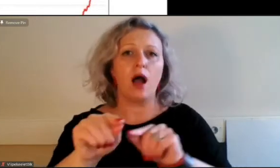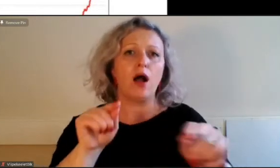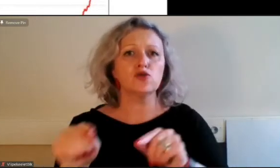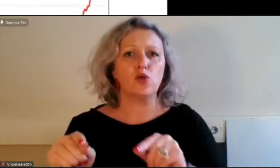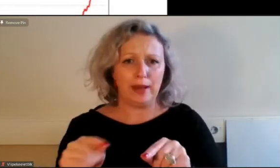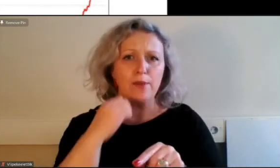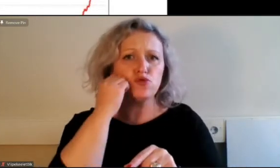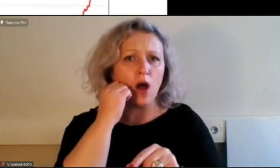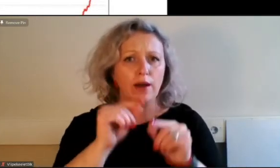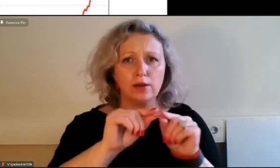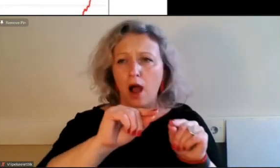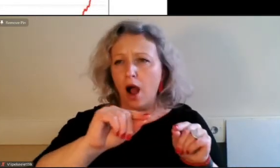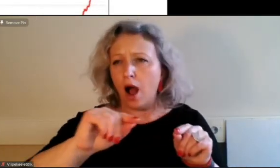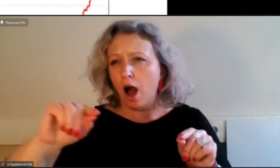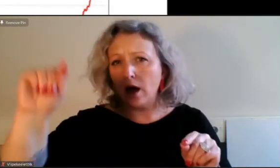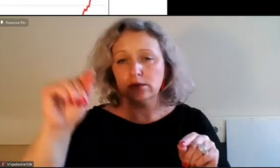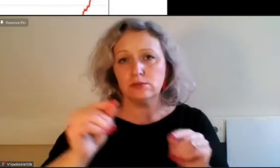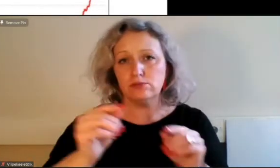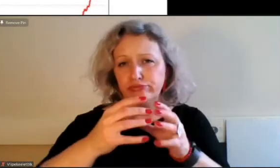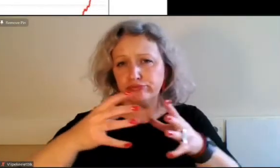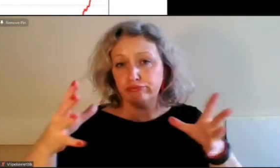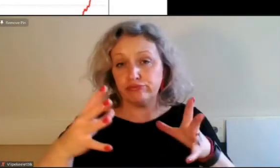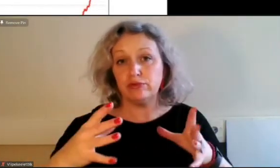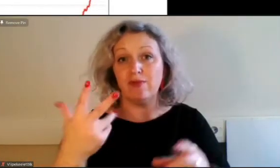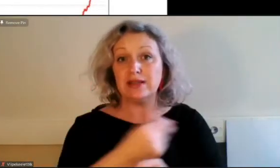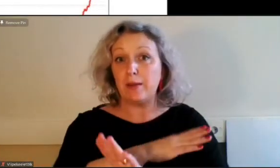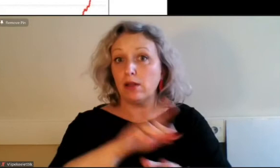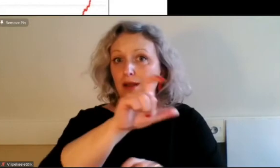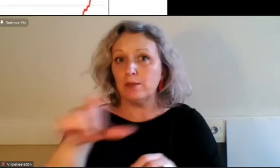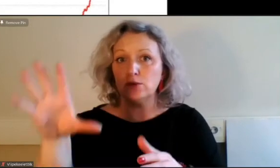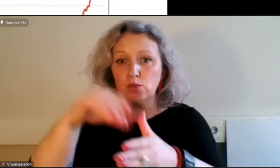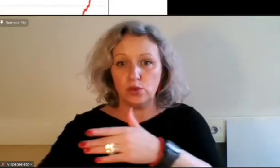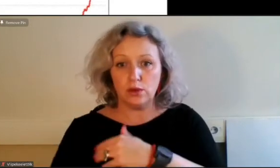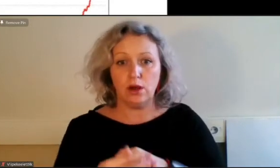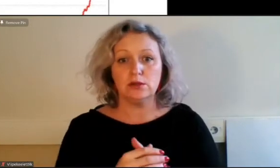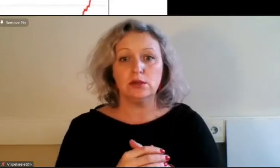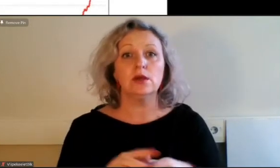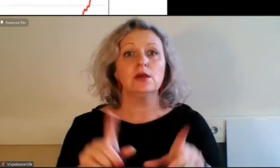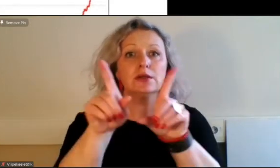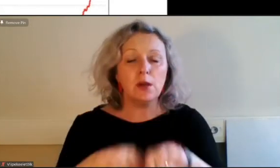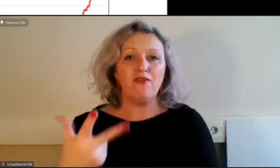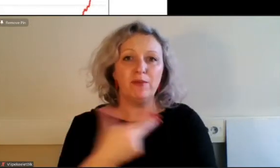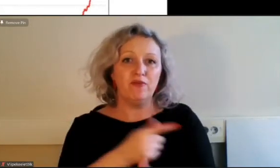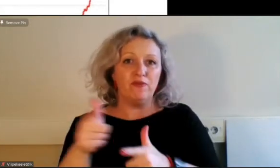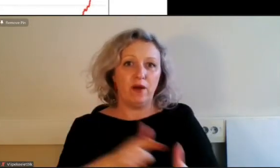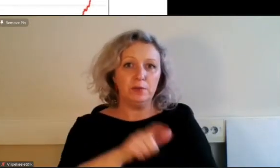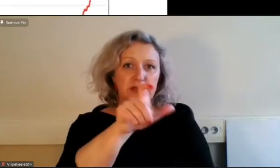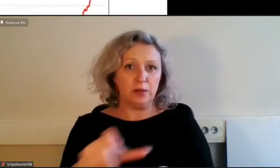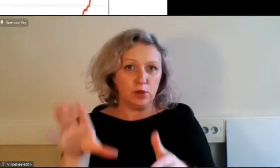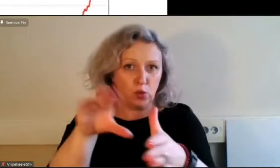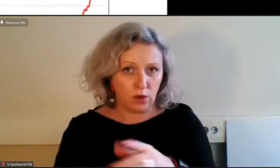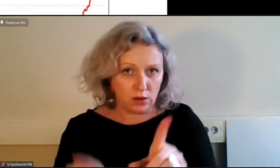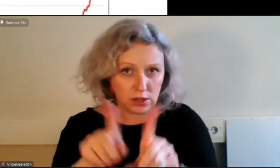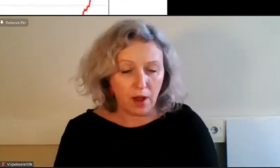inimestel näha, et punasega on vaktsineerimata ja rohelisega on vaktsineeritud. Nakatumine on